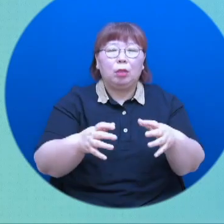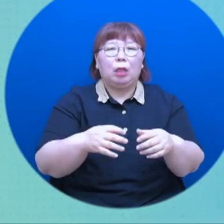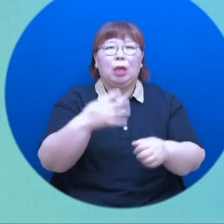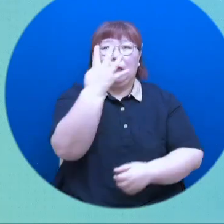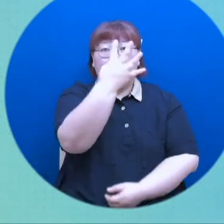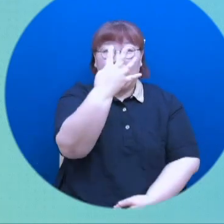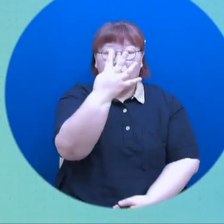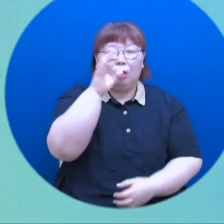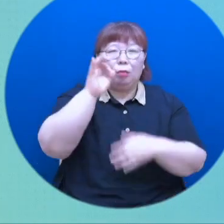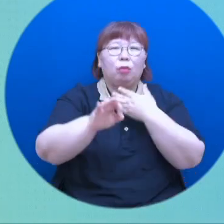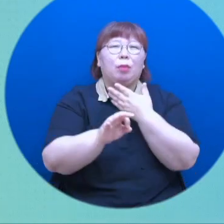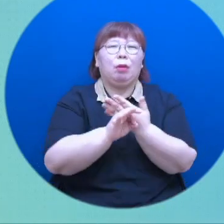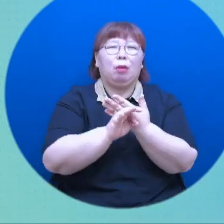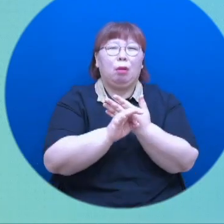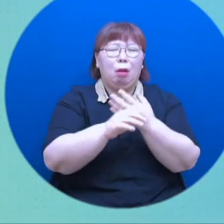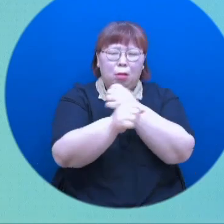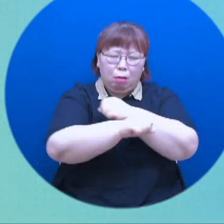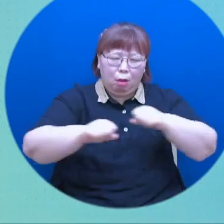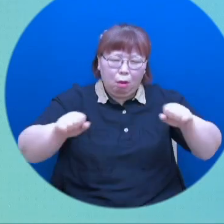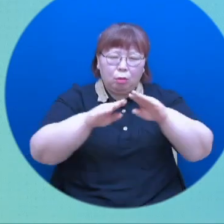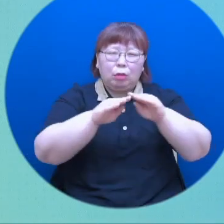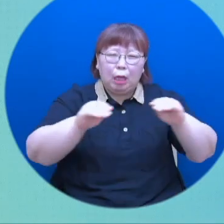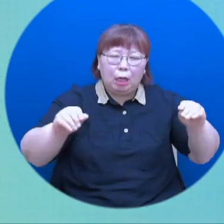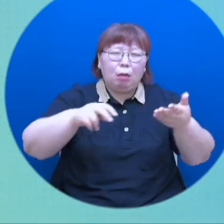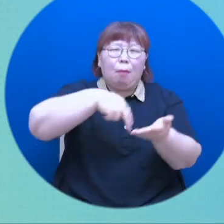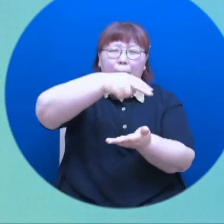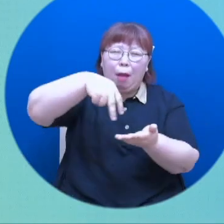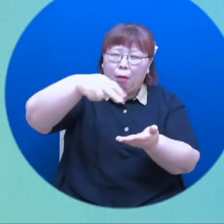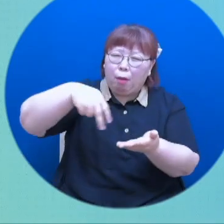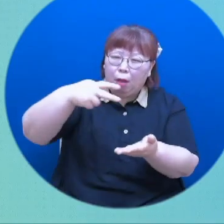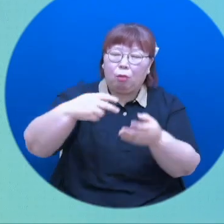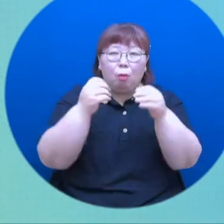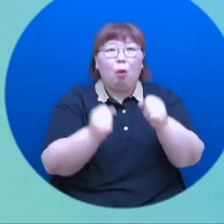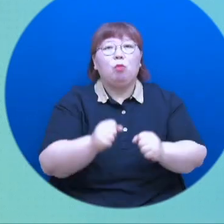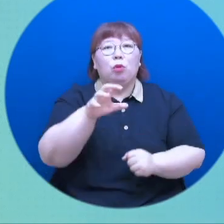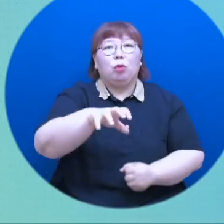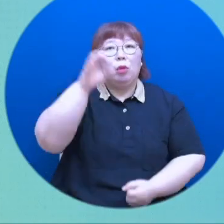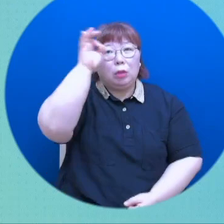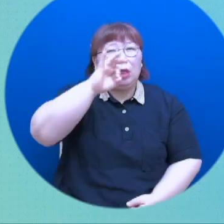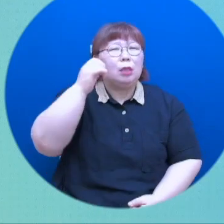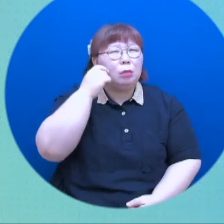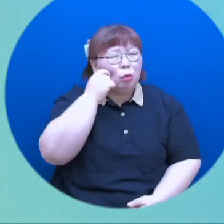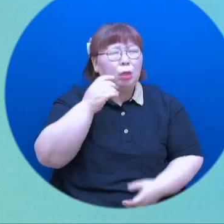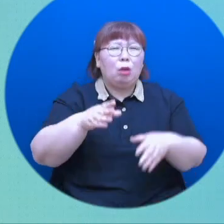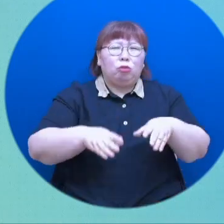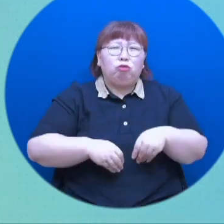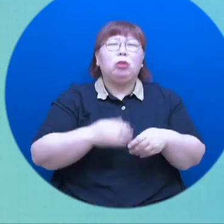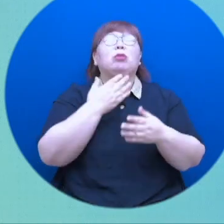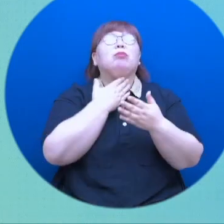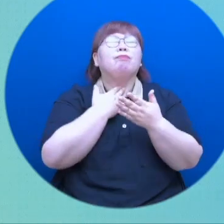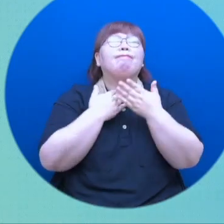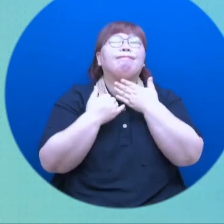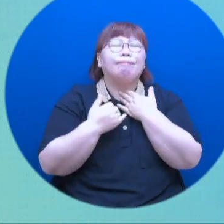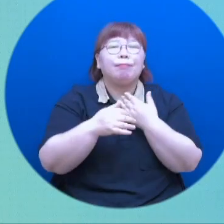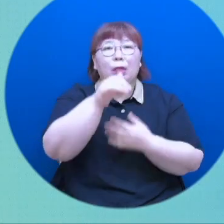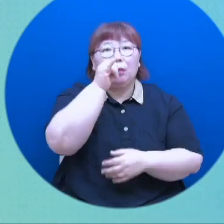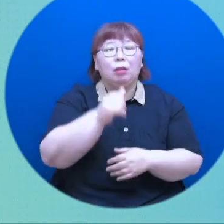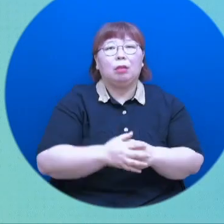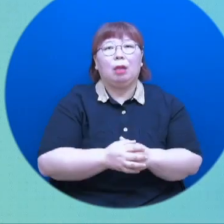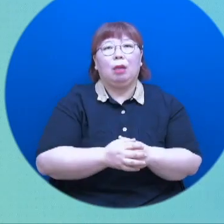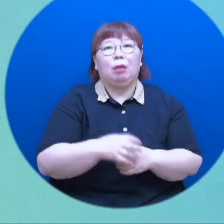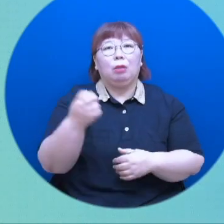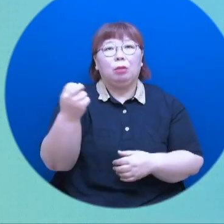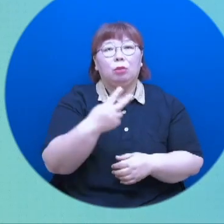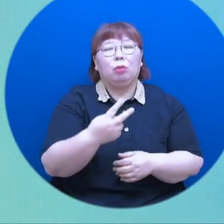광야 사막길에서 방황하며 거주할 성읍을 찾지 못하고 줄이고 목말랐다. 10절